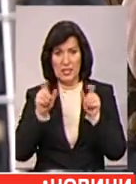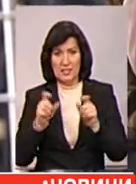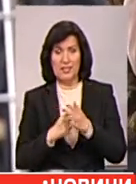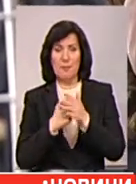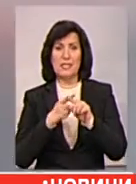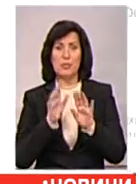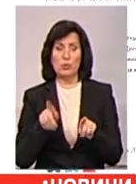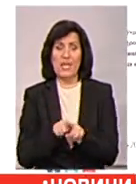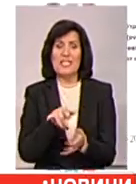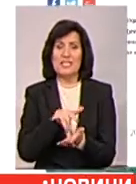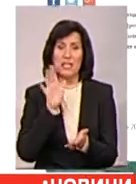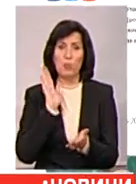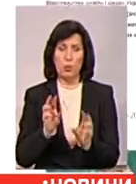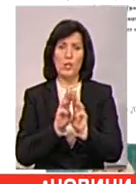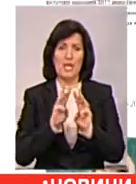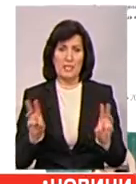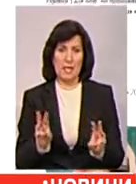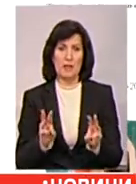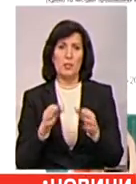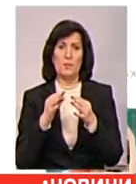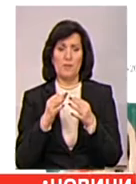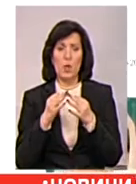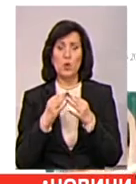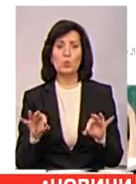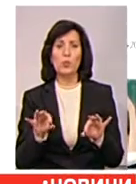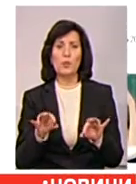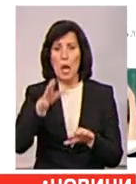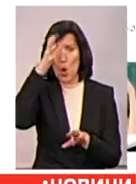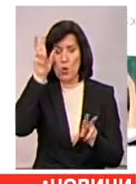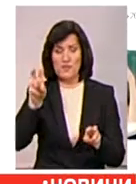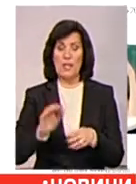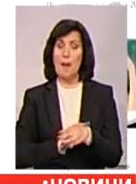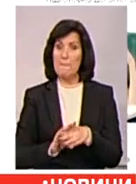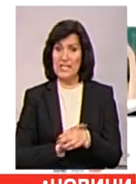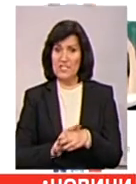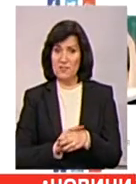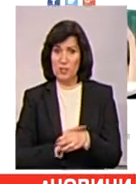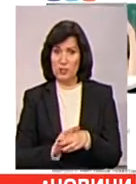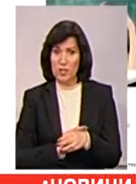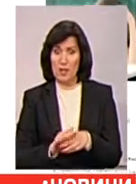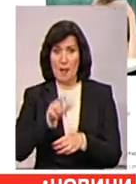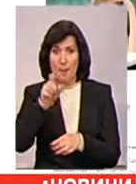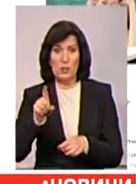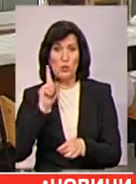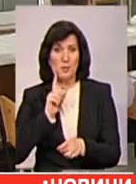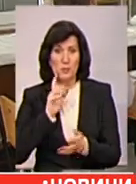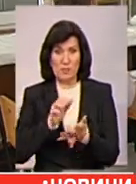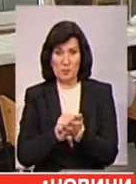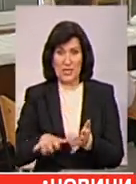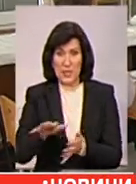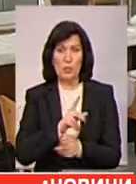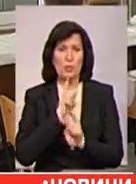яких створять такі центри, буде на сайті «Доступна освіта». Крім того, прізвища абітурієнтів з тимчасово непідконтрольних територій не